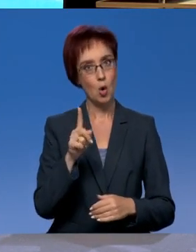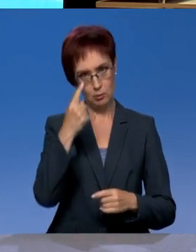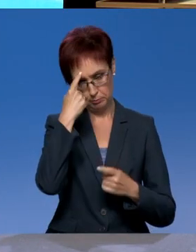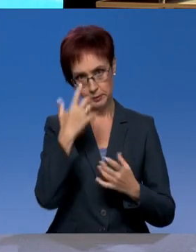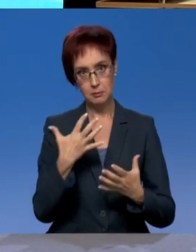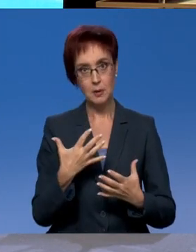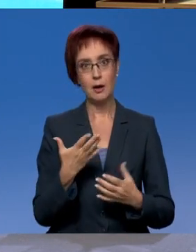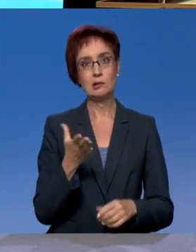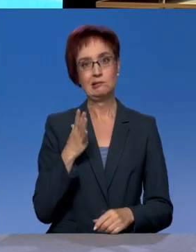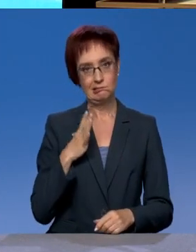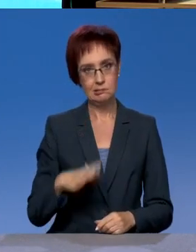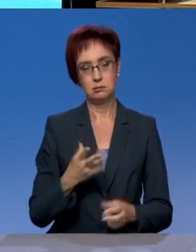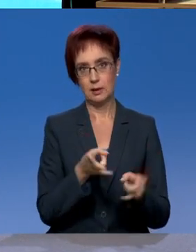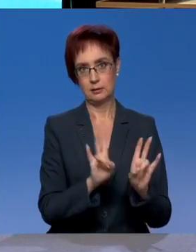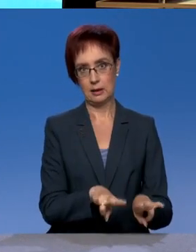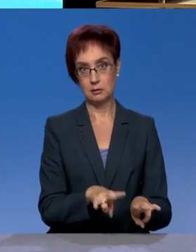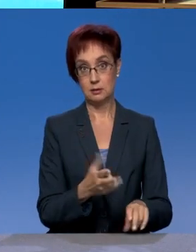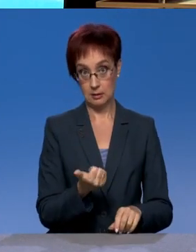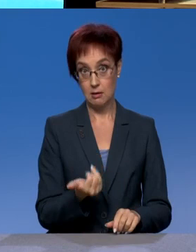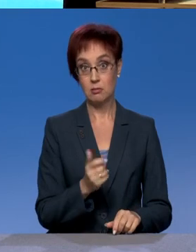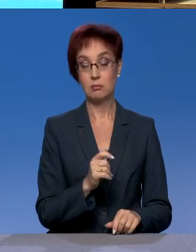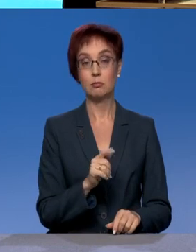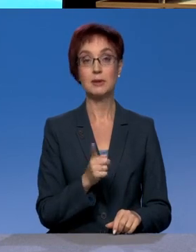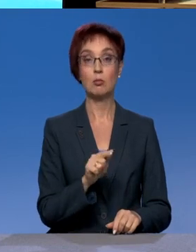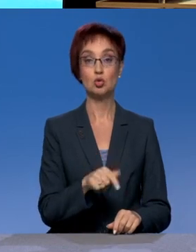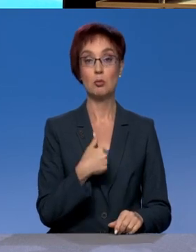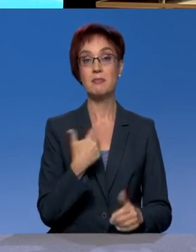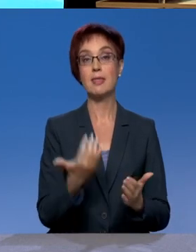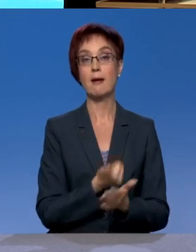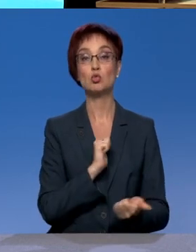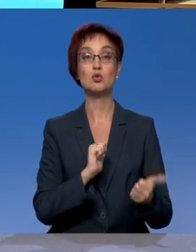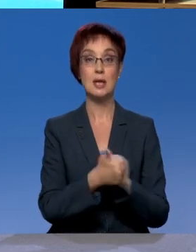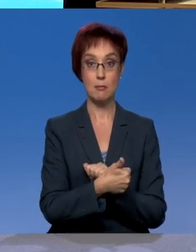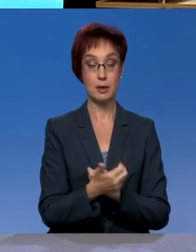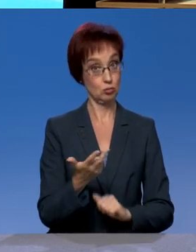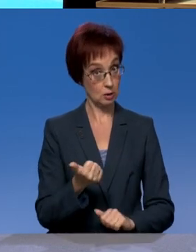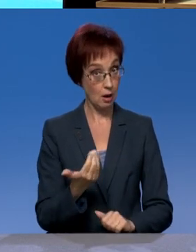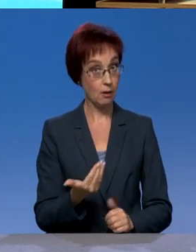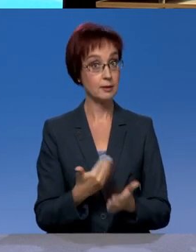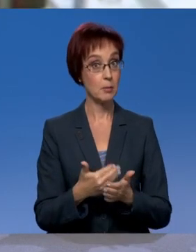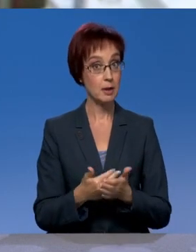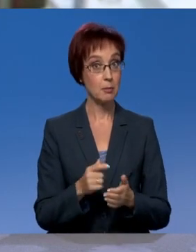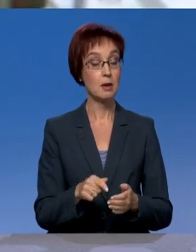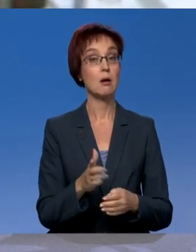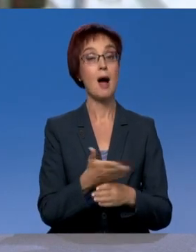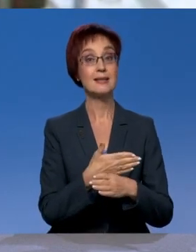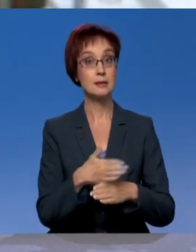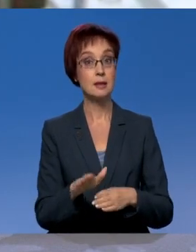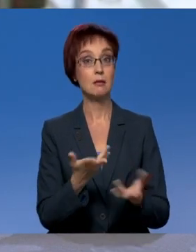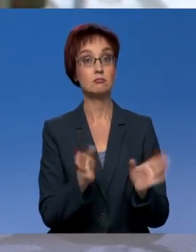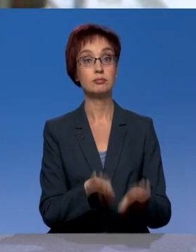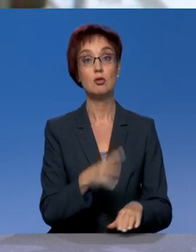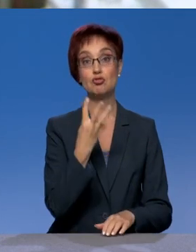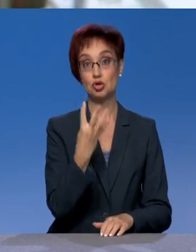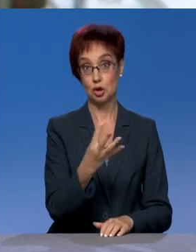тебя. Вы очень хорошую тему. И вдруг, допустим, отдел, остаются 4 человека, работают 2-3 часа, выполняют какую-то